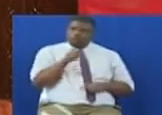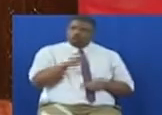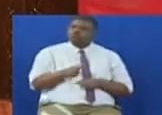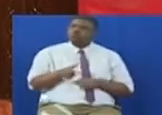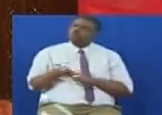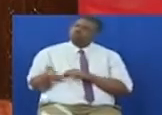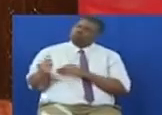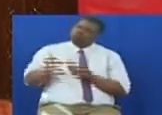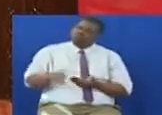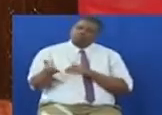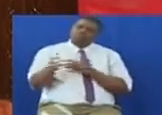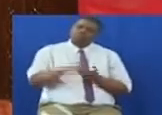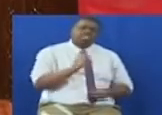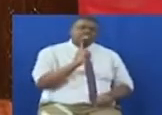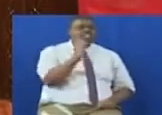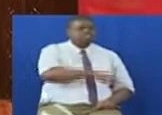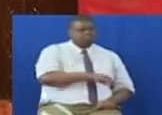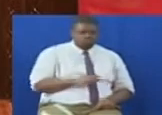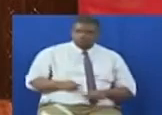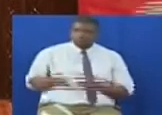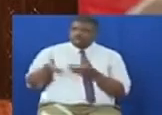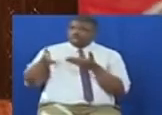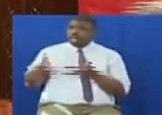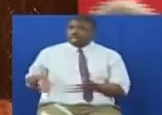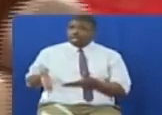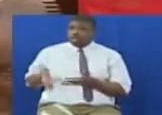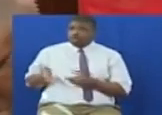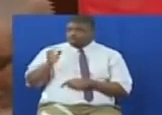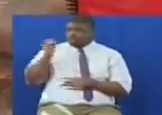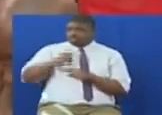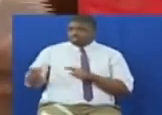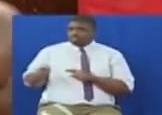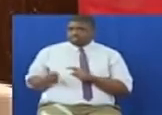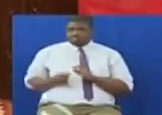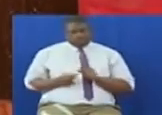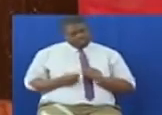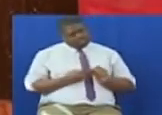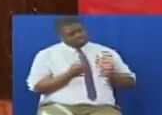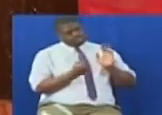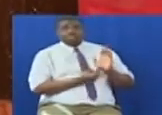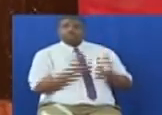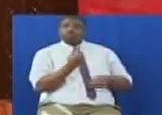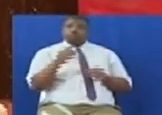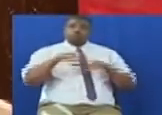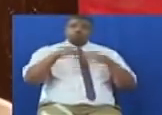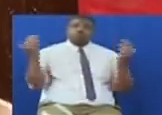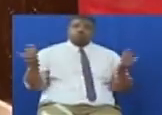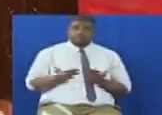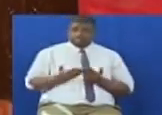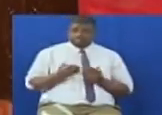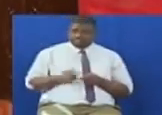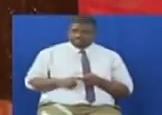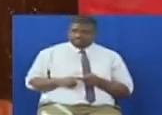duniani. Leo corona waliokufa ni 21%. Watu walikuwa nakufa kabla ya